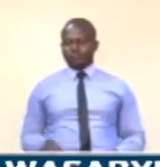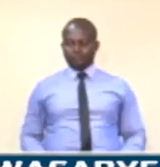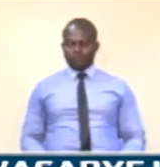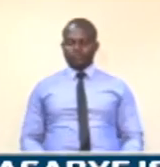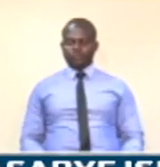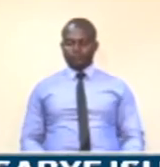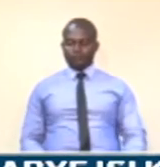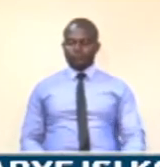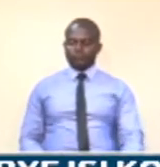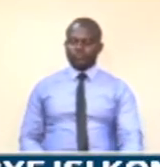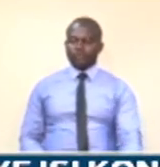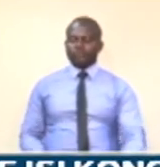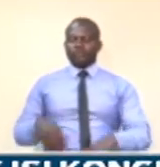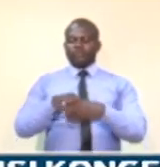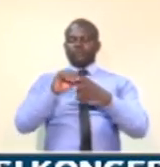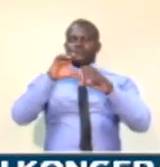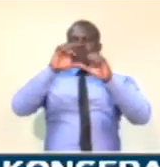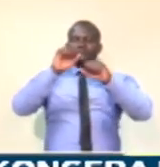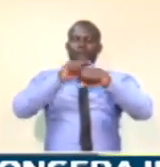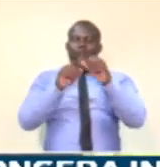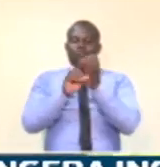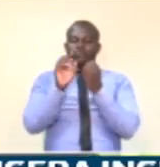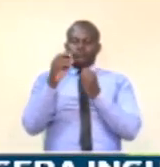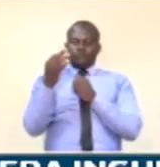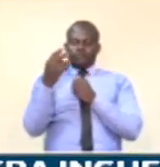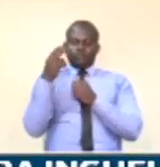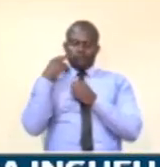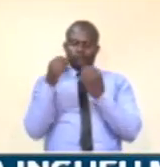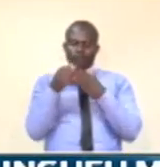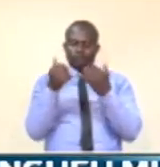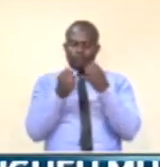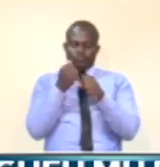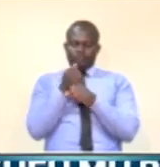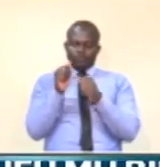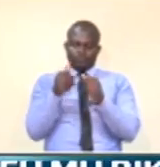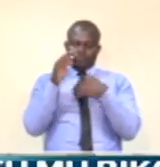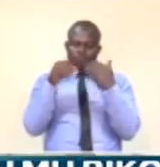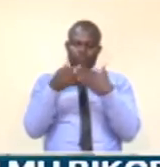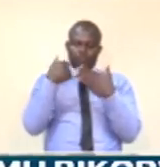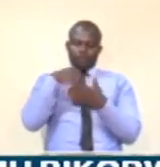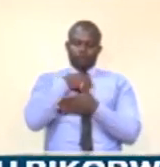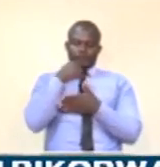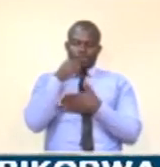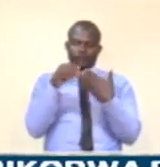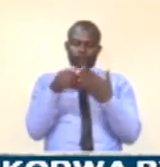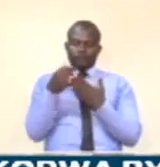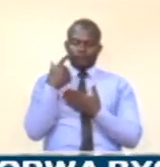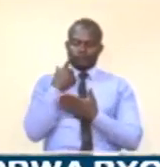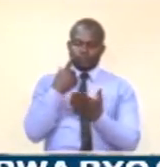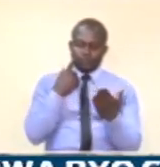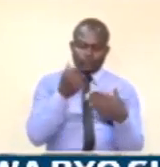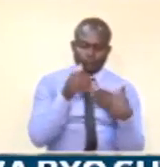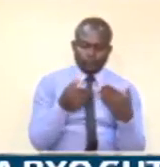bane ngo bafashwe mu bihe bitandukanye guhera ku itariki 23 ukwakira uyu mwaka bakurikiranywe kwinjiza mu Rwanda aya mahembe y'inzovu nkuko